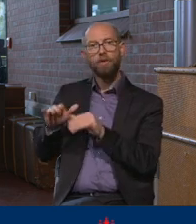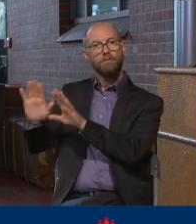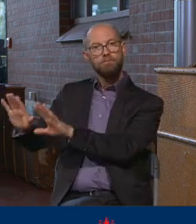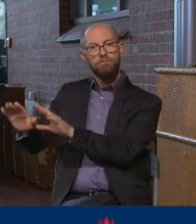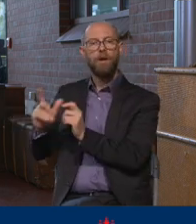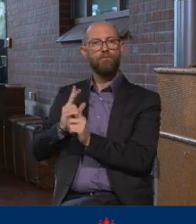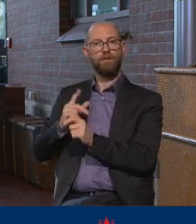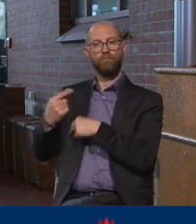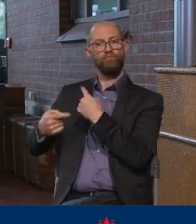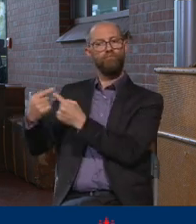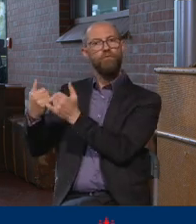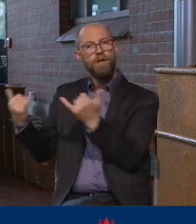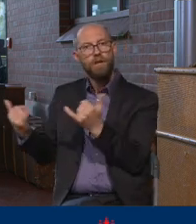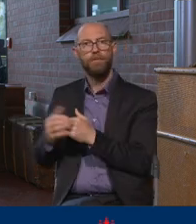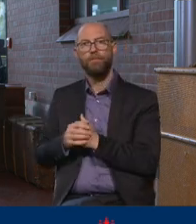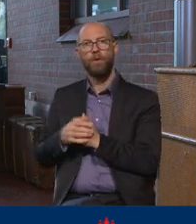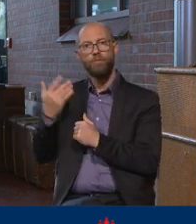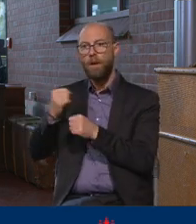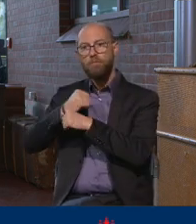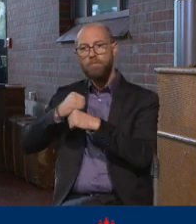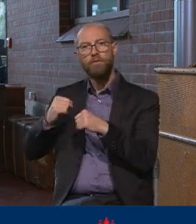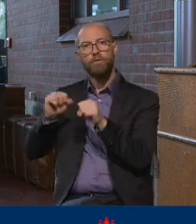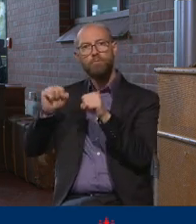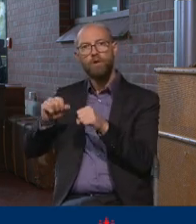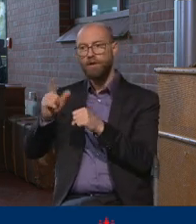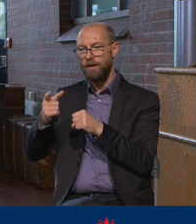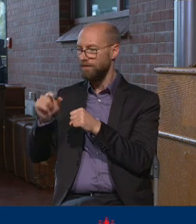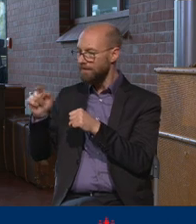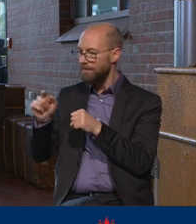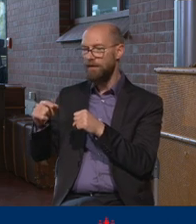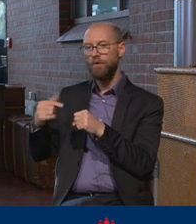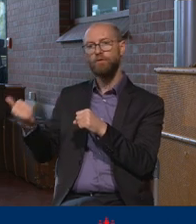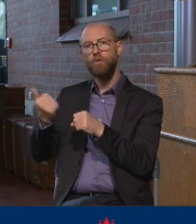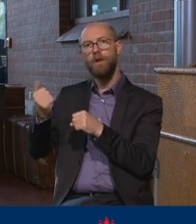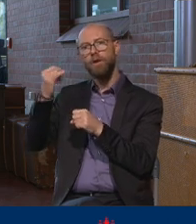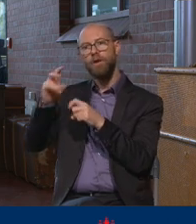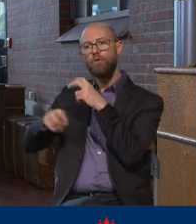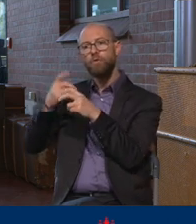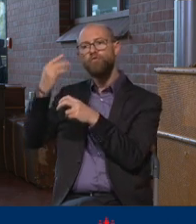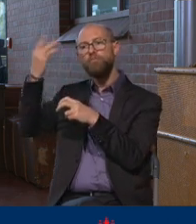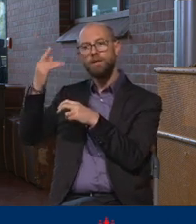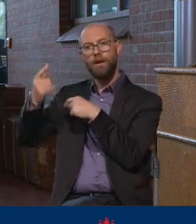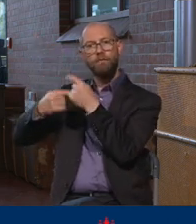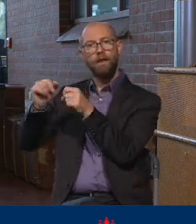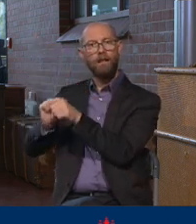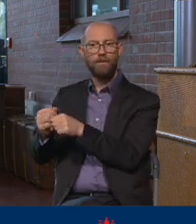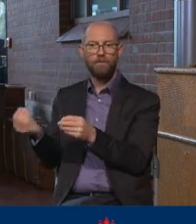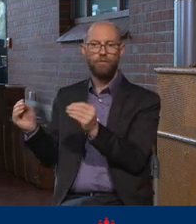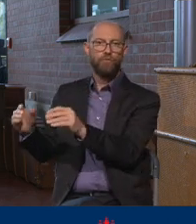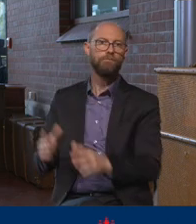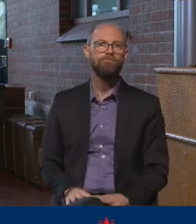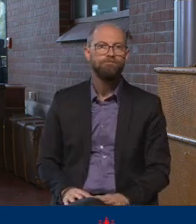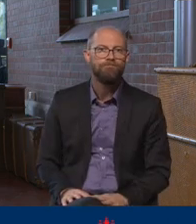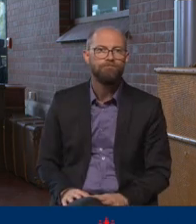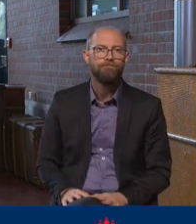wird damit man dann eben platz gelegenheit hat das eben dort die ideale nutzung sich herausbildet vielen dank